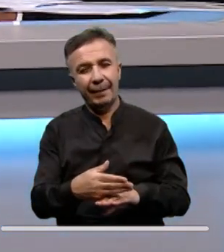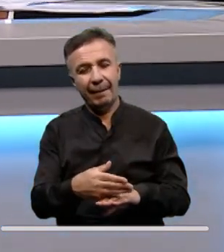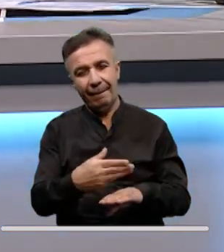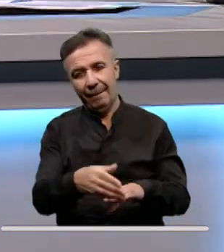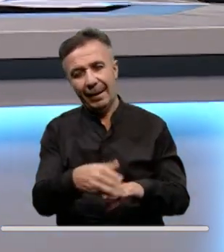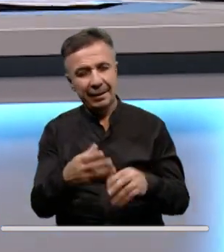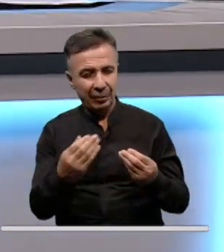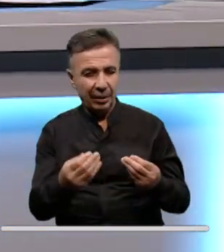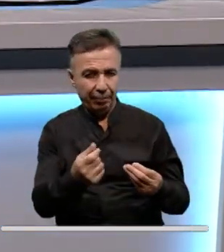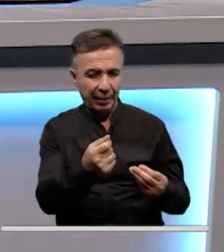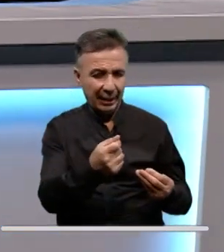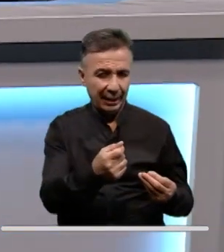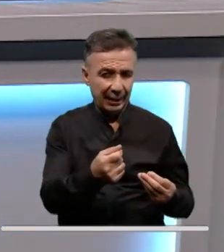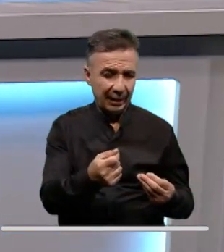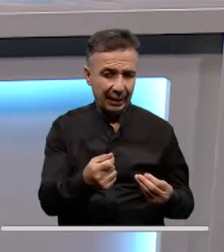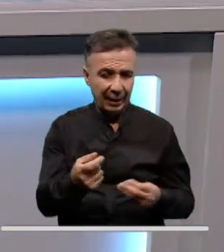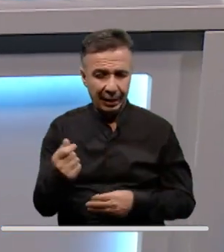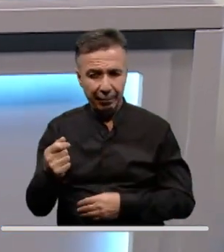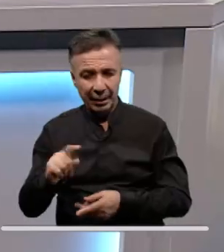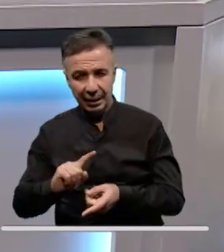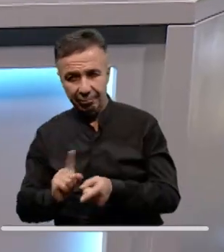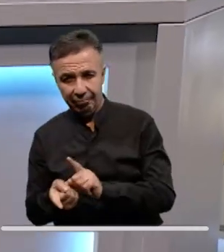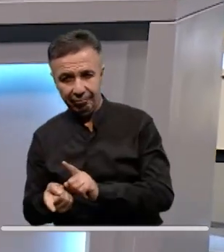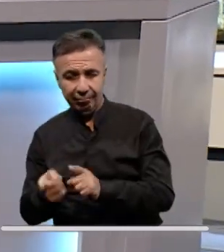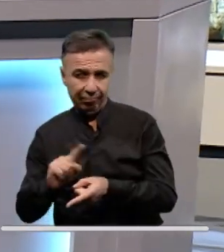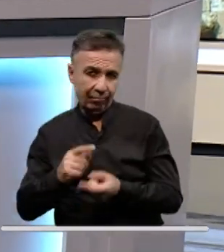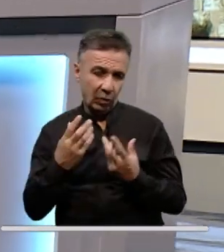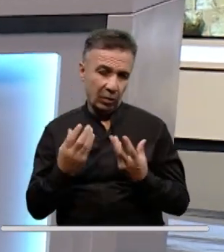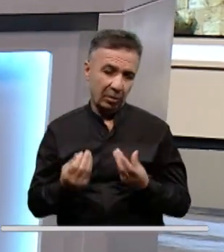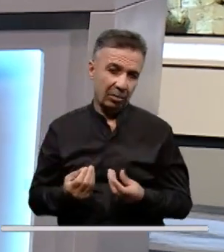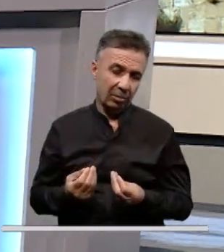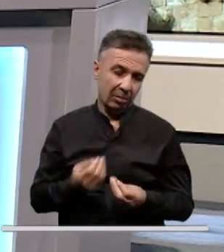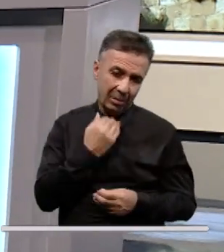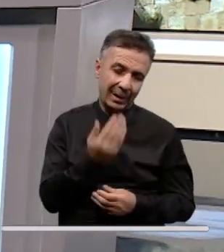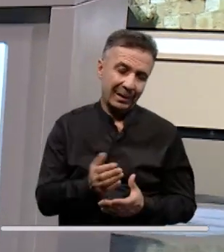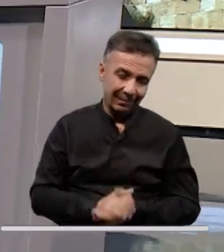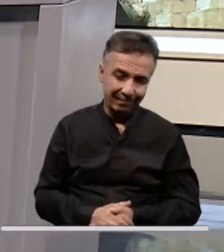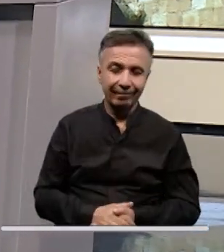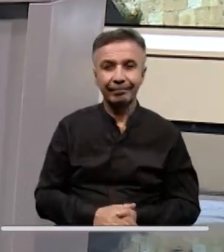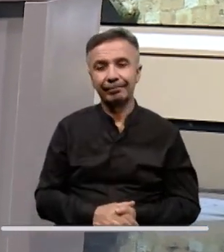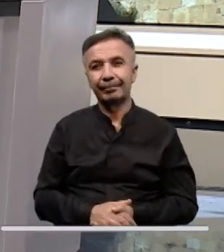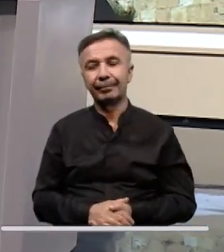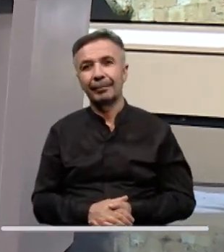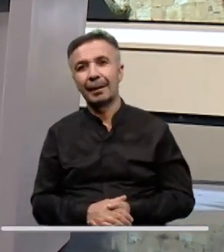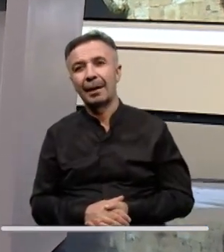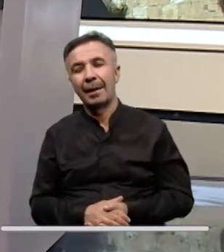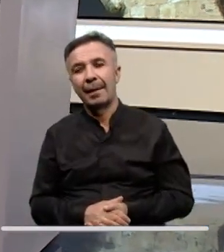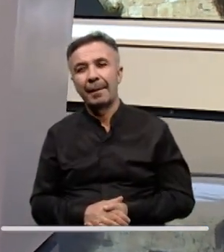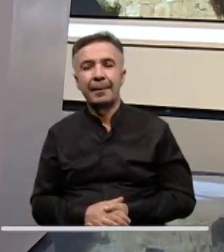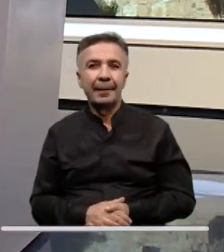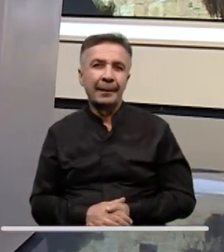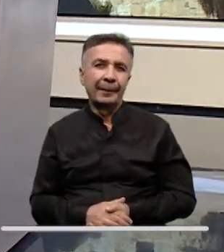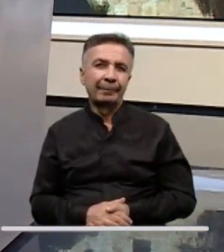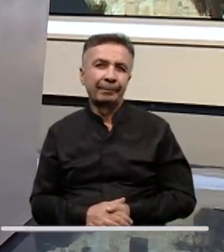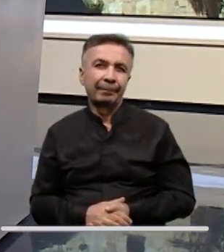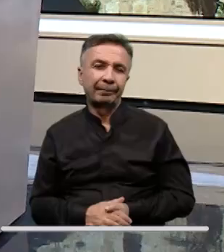parayı parayla mübadele etmiş oluyoruz paranın parayla mübadelesi ise vadeli olarak yani